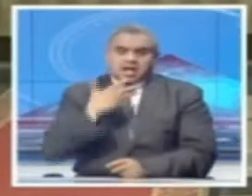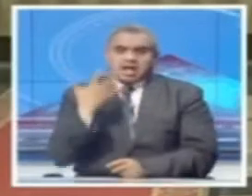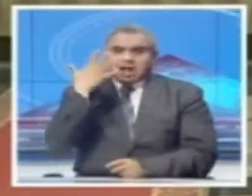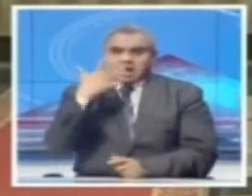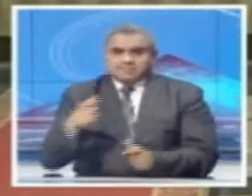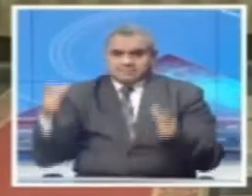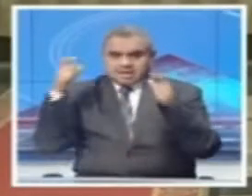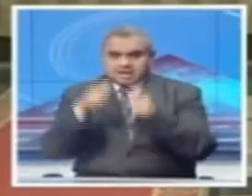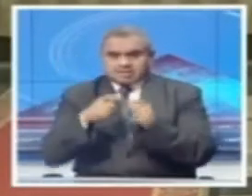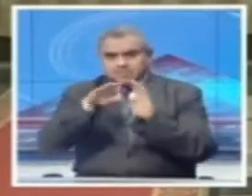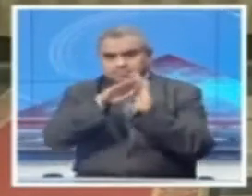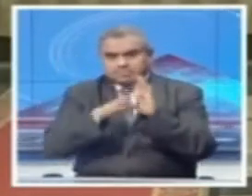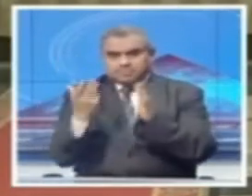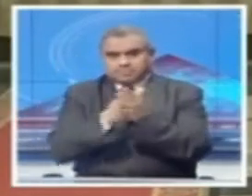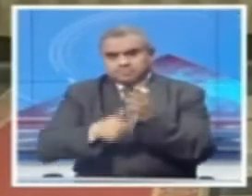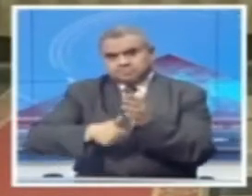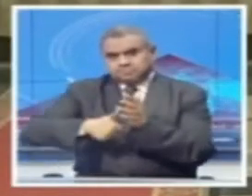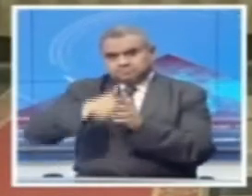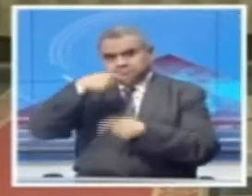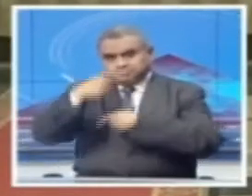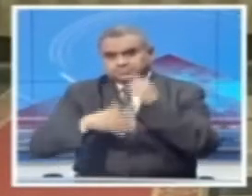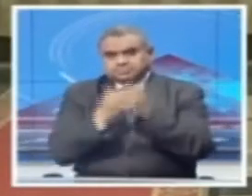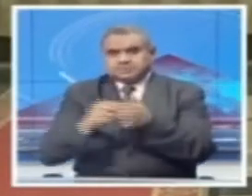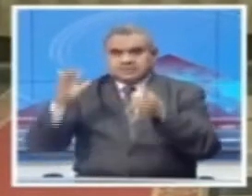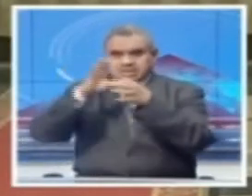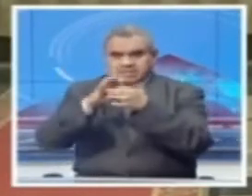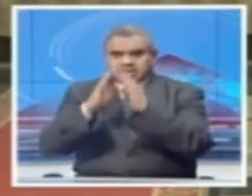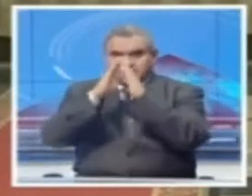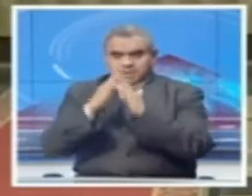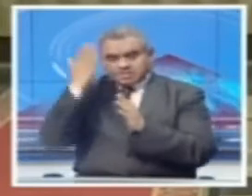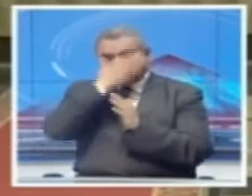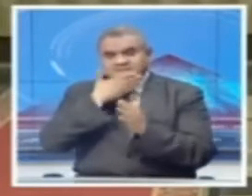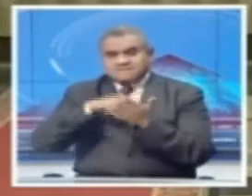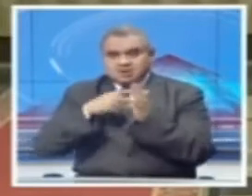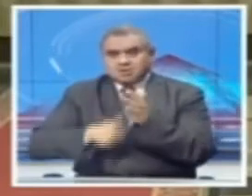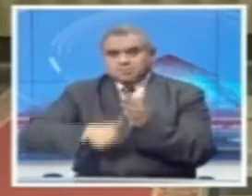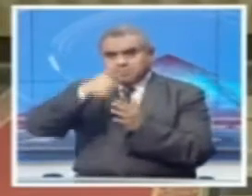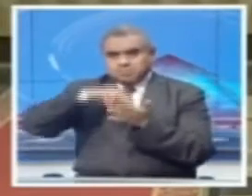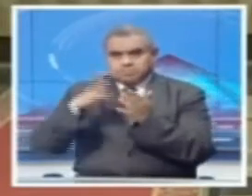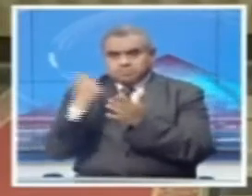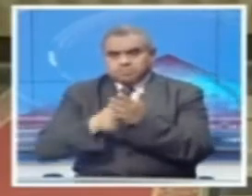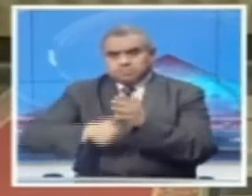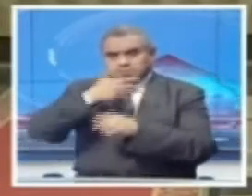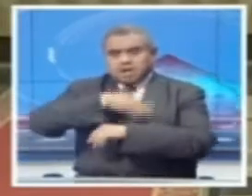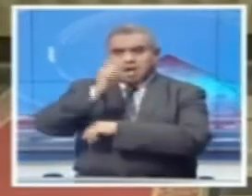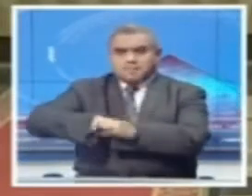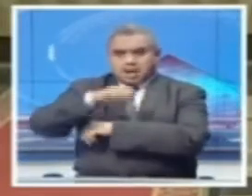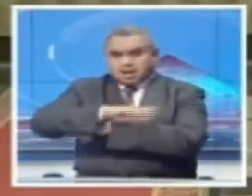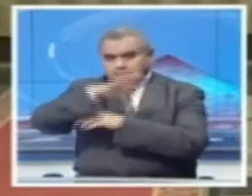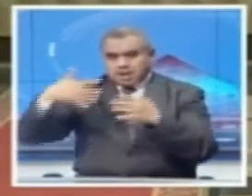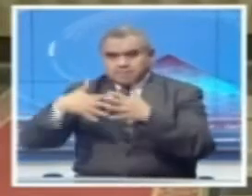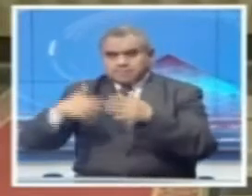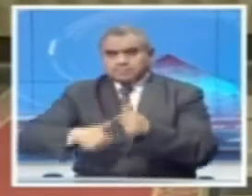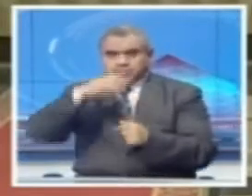الاجتماع الذي يترجم صورة أخرى من صور التعاون المصري الإفريقي وبخاصة في مجال الهيئات القضائية، ما يعود